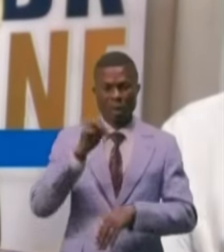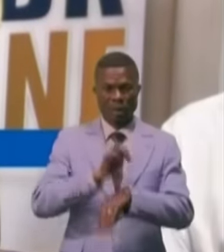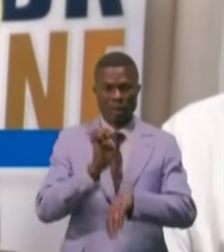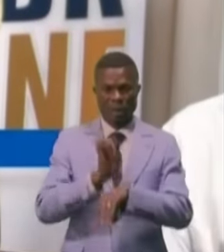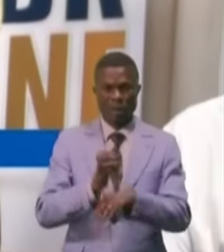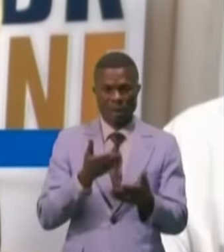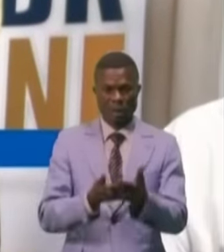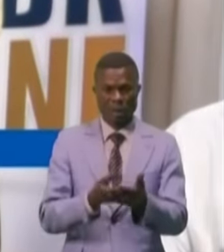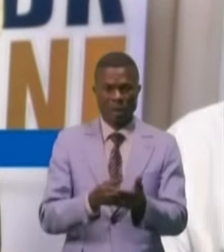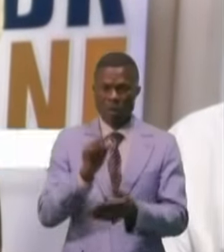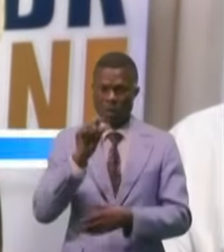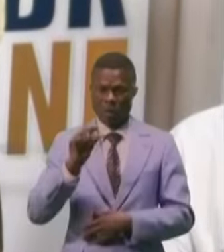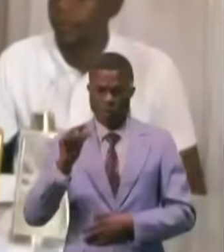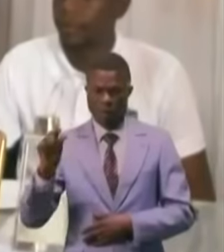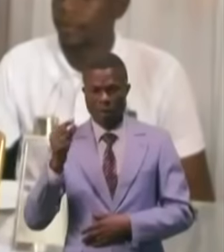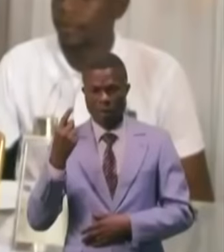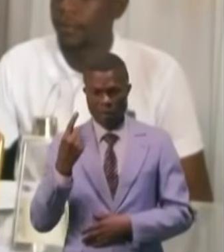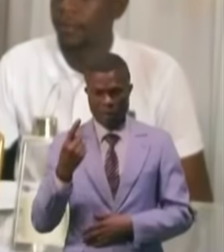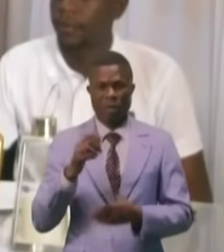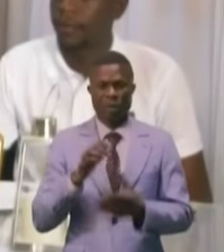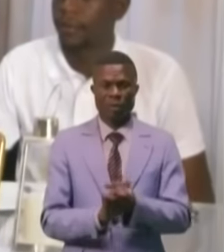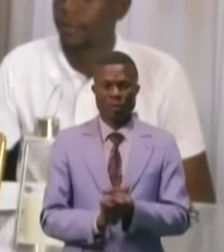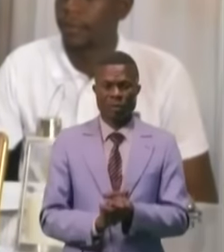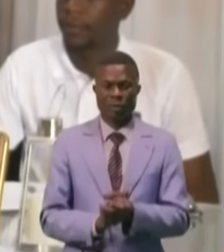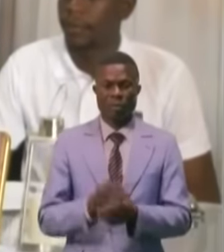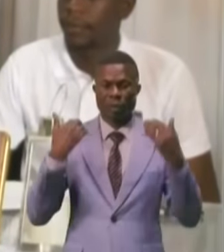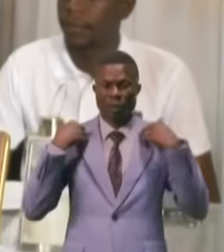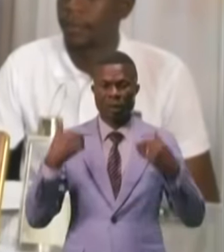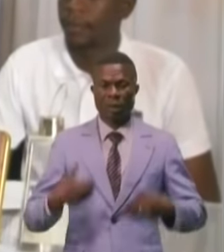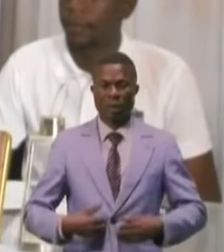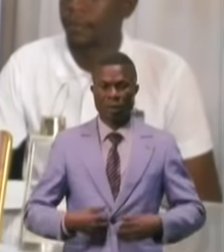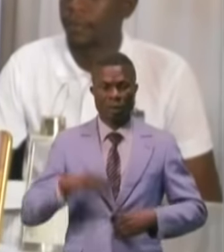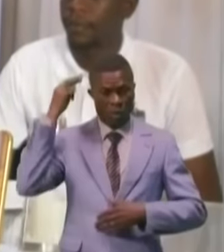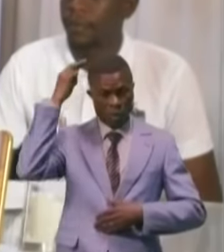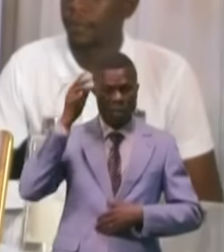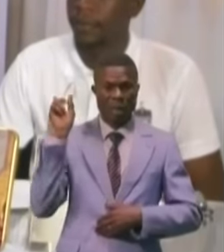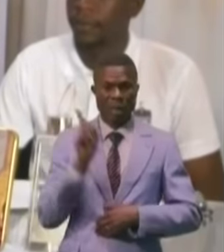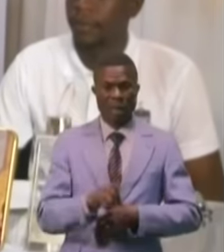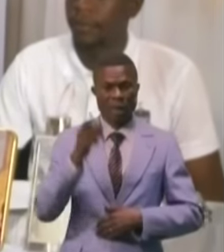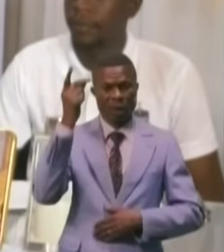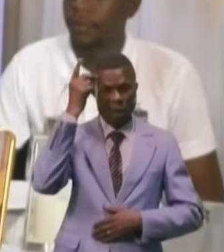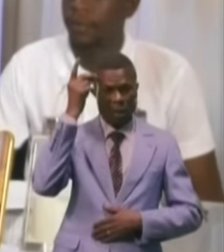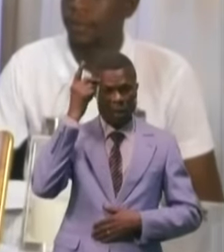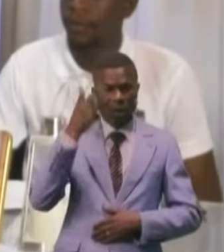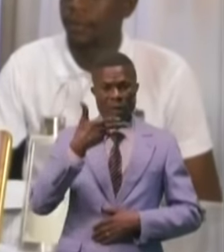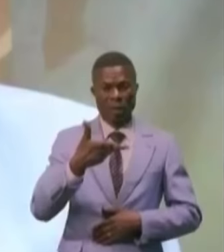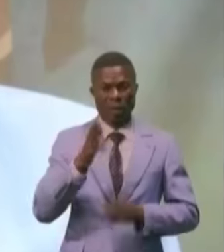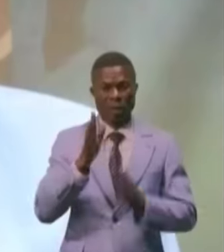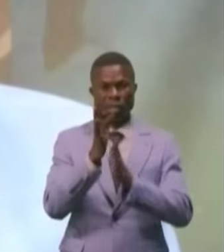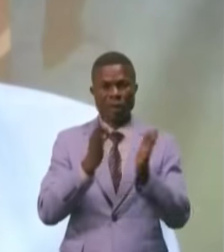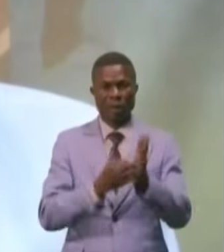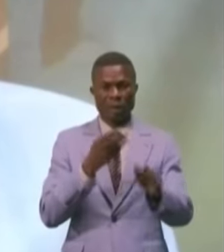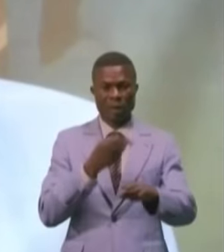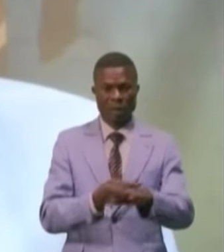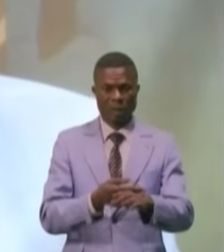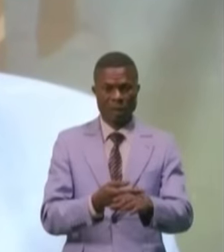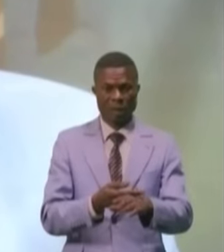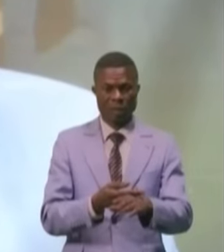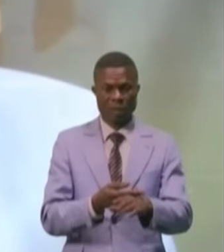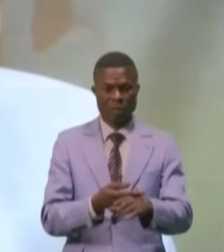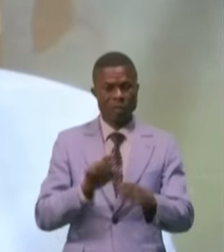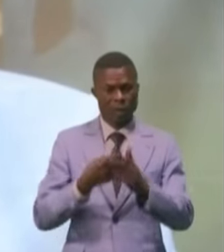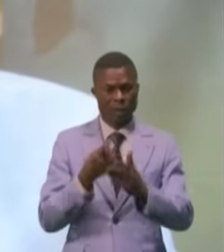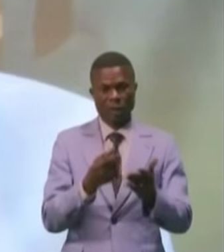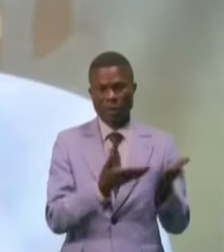minuscule, en un seul mot. La dépouille mortelle atterrit à Kinshasa le mercredi 19 et sera